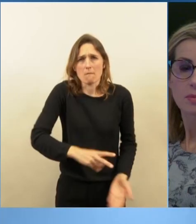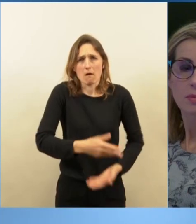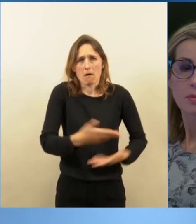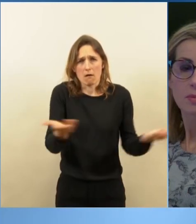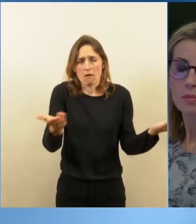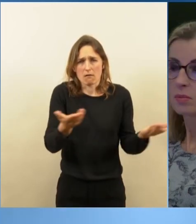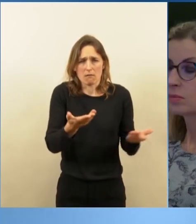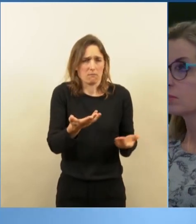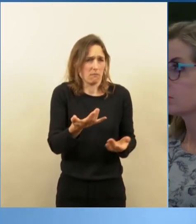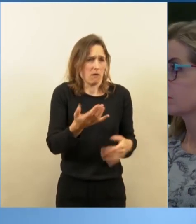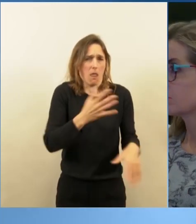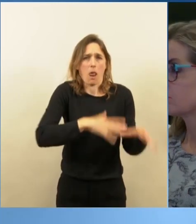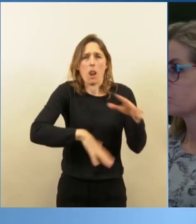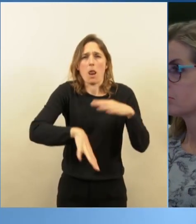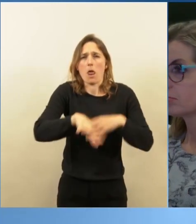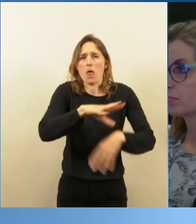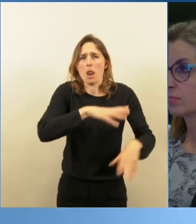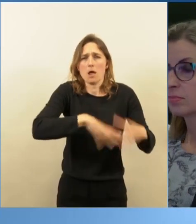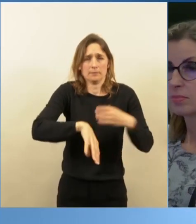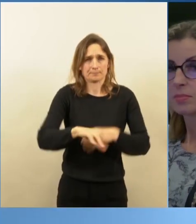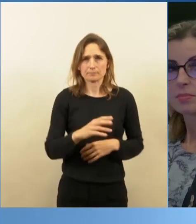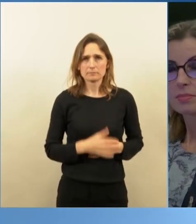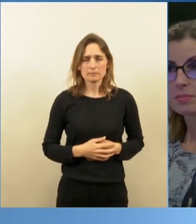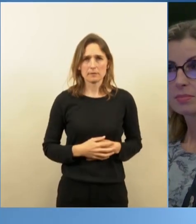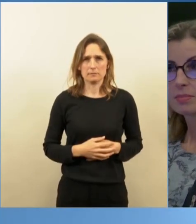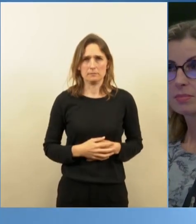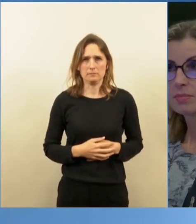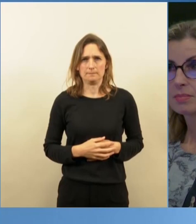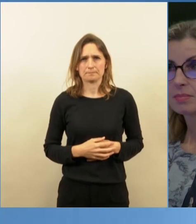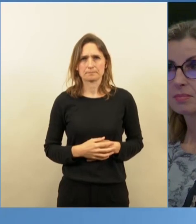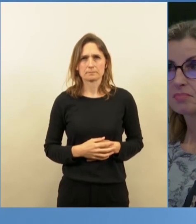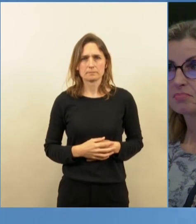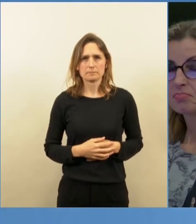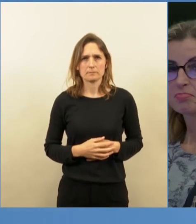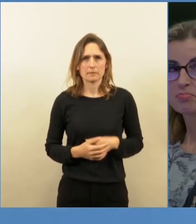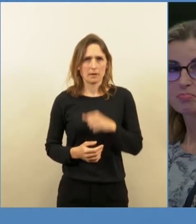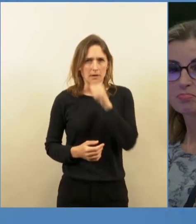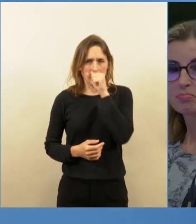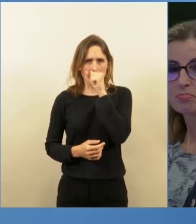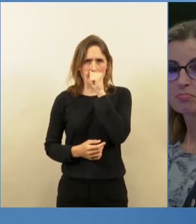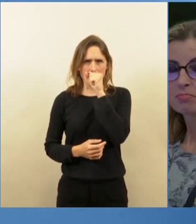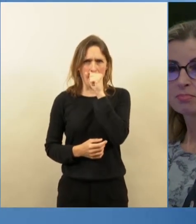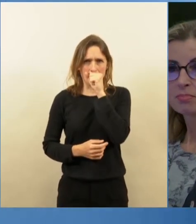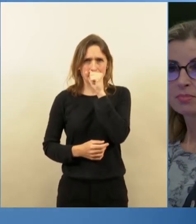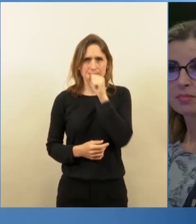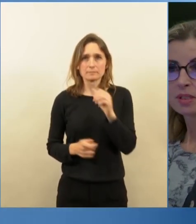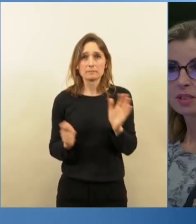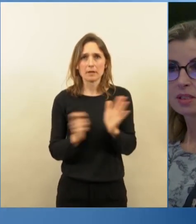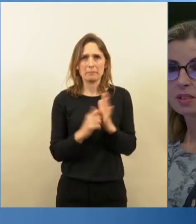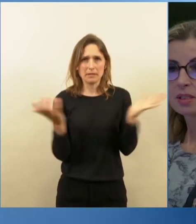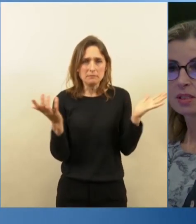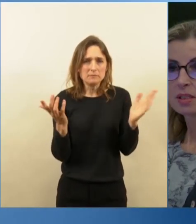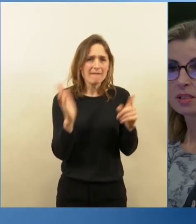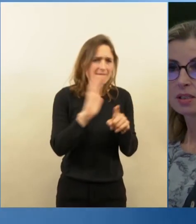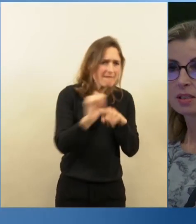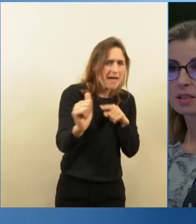défauts chers et vraiment je vais vous dire que quand on va sur le fond de ce que vous faites de ce que vous ne